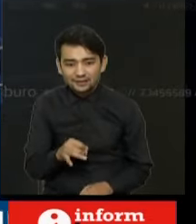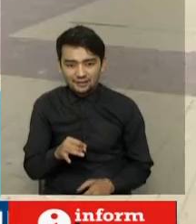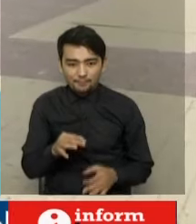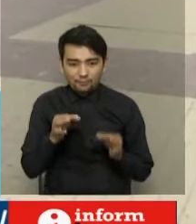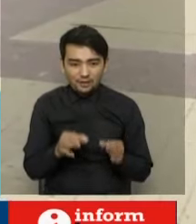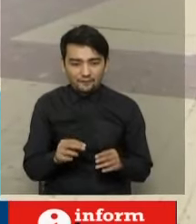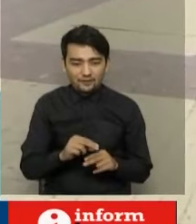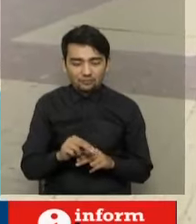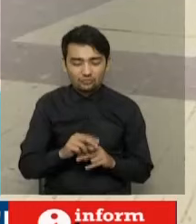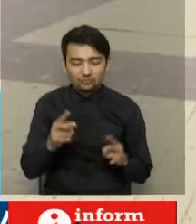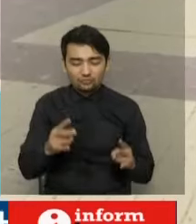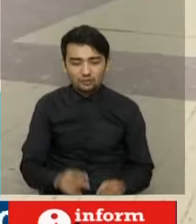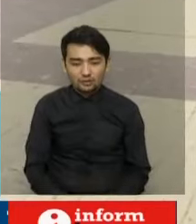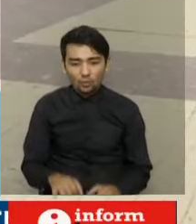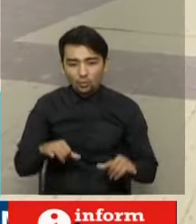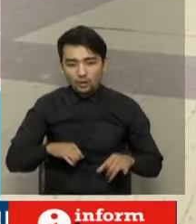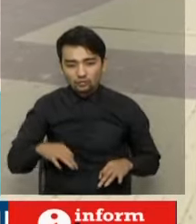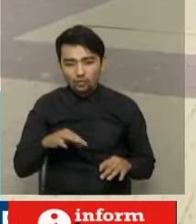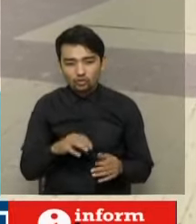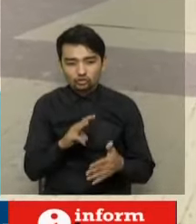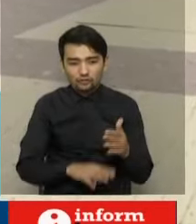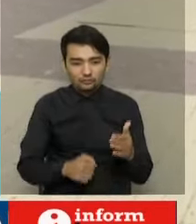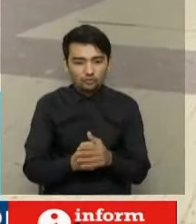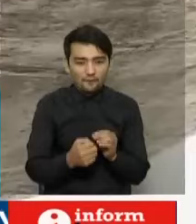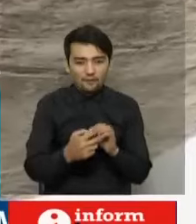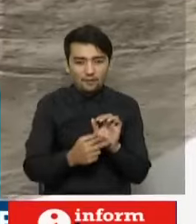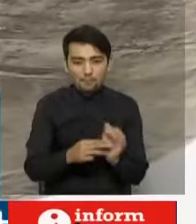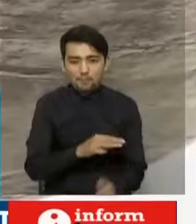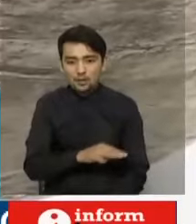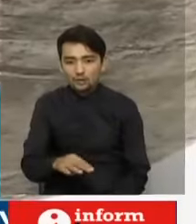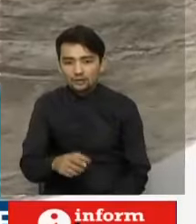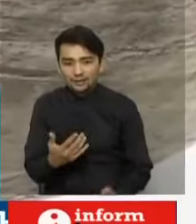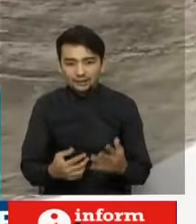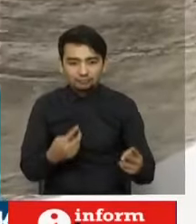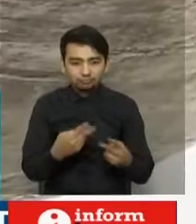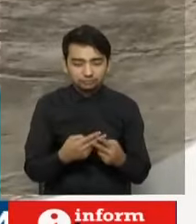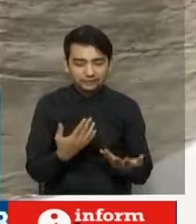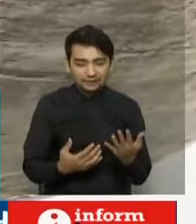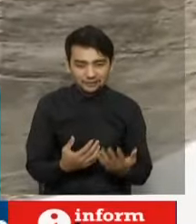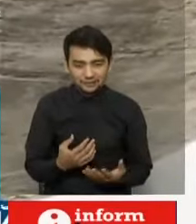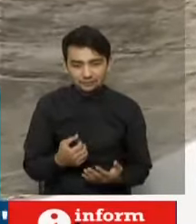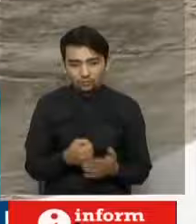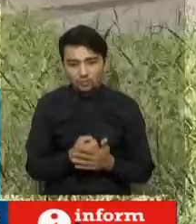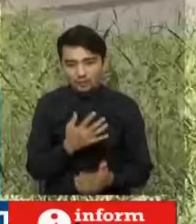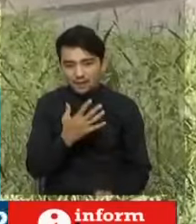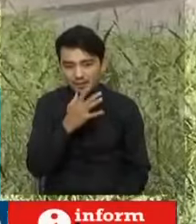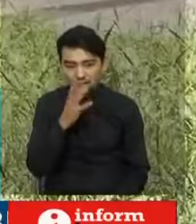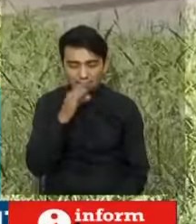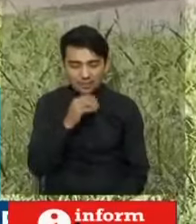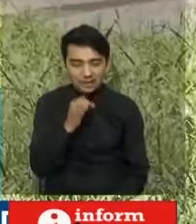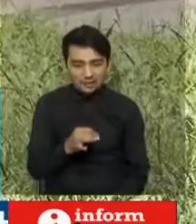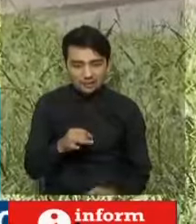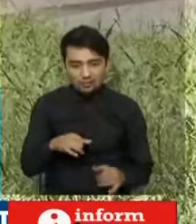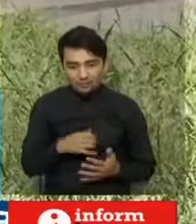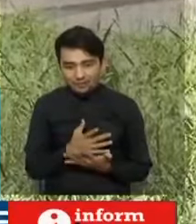должны быть. За хулиганство предусмотрен штраф до 18 миллионов тенге, либо лишение или ограничение свободы до 5 лет, а за нецензурную